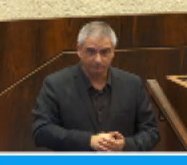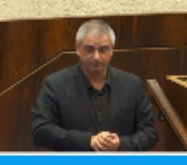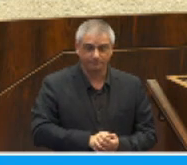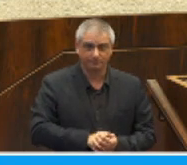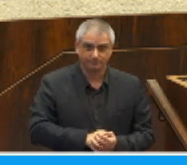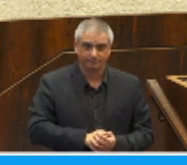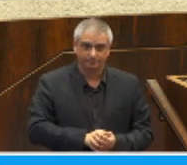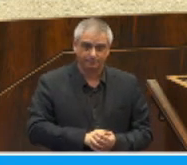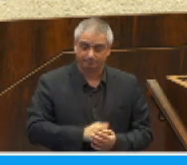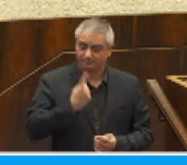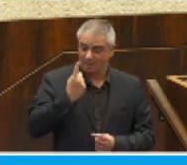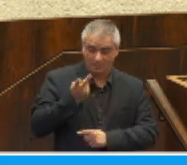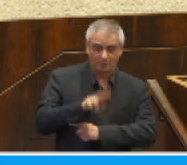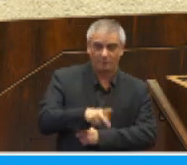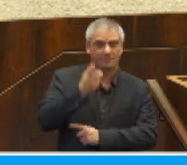אחד הנופלים היה